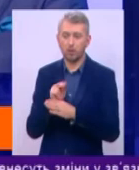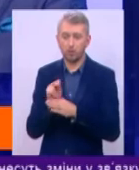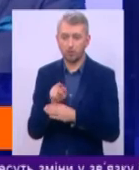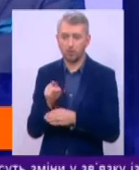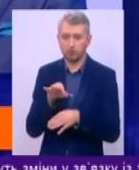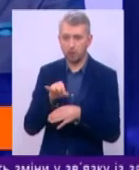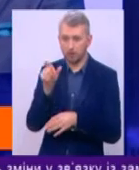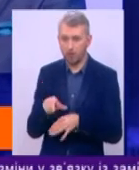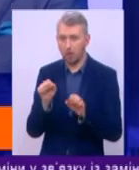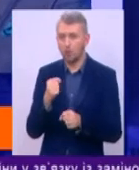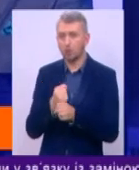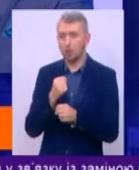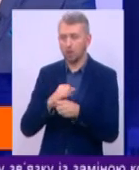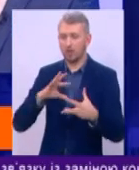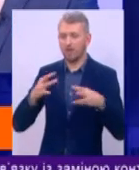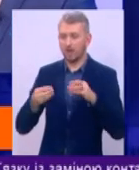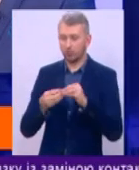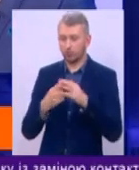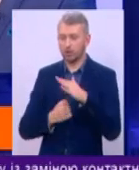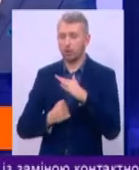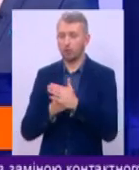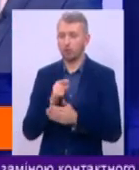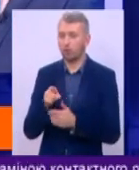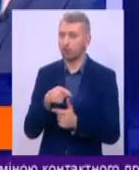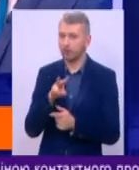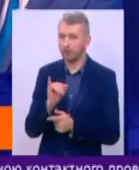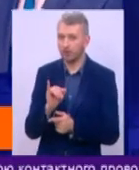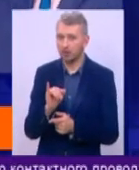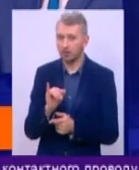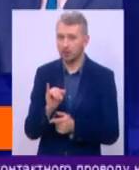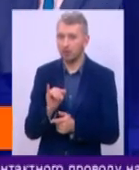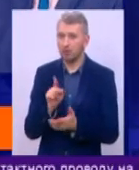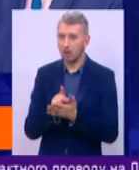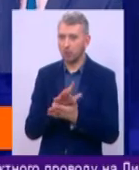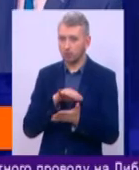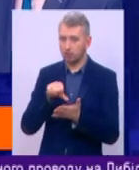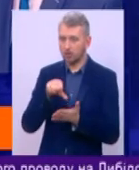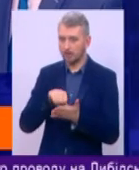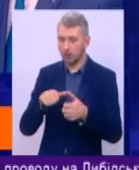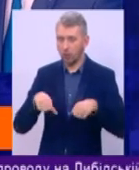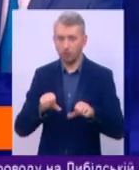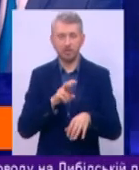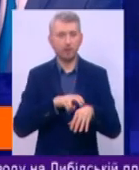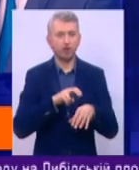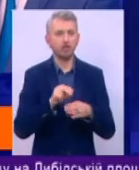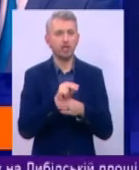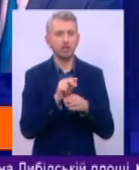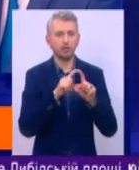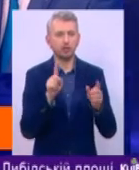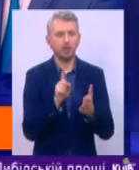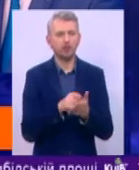безпосередньо пацієнта, може зробити висновок і на основі цього, чи ні? Має бути представники комісії. Врачи лечебных учреждений должны дать